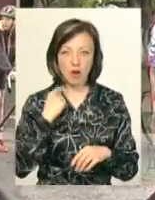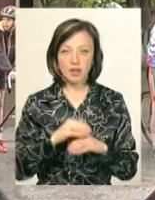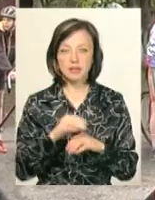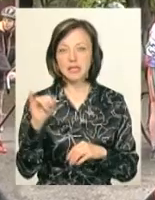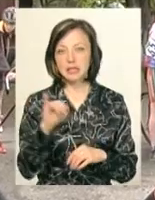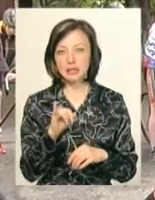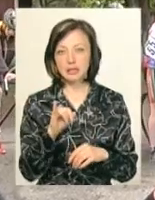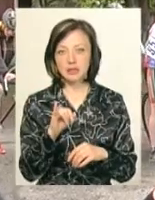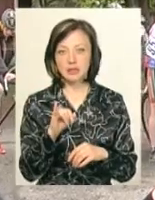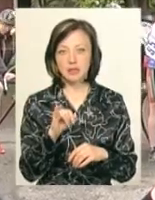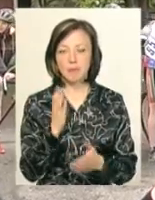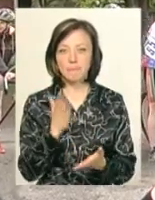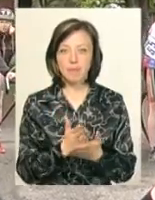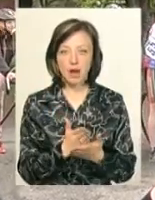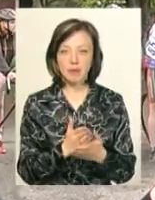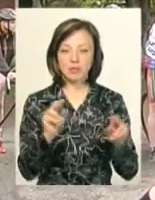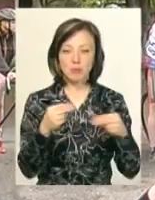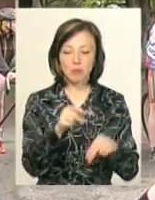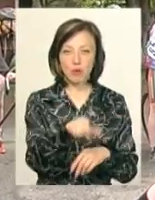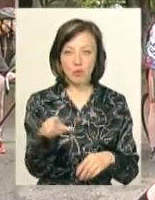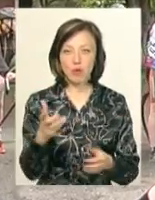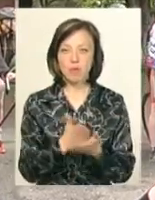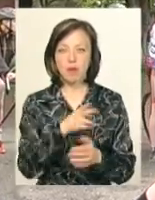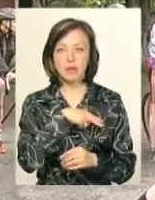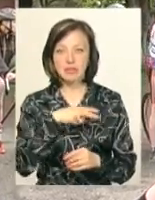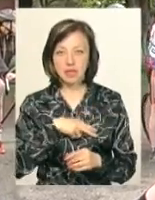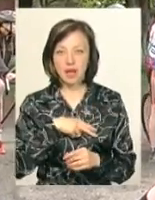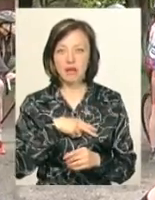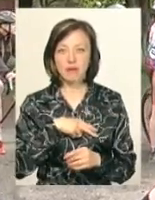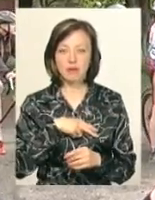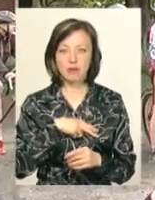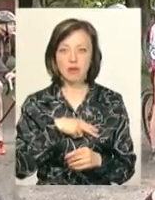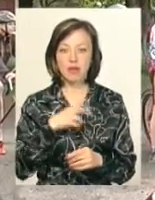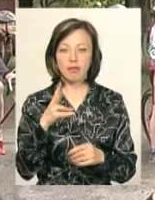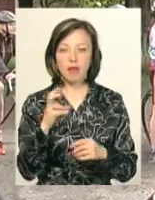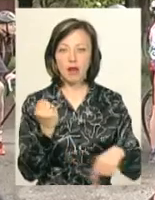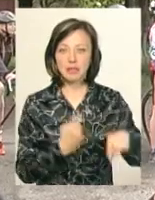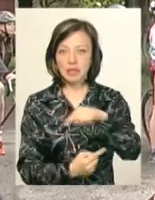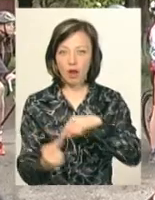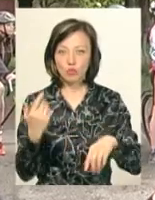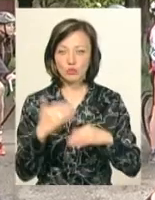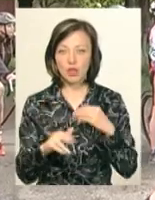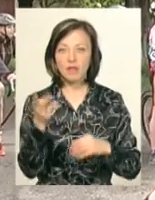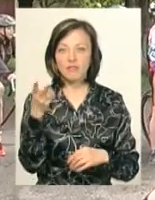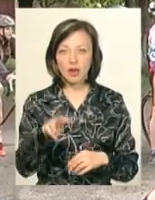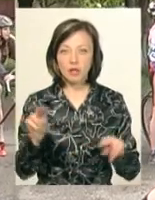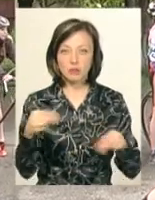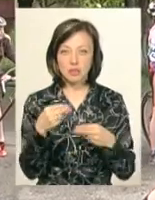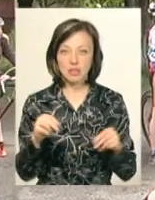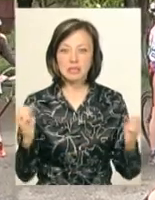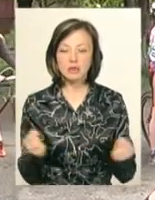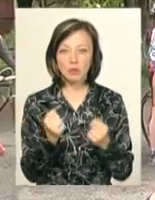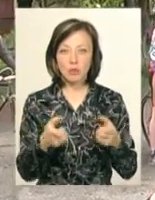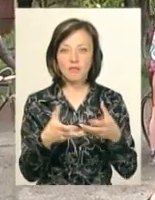І маємо і чемпіонів, маємо призерів. На треку проїхали вже 2 чемпіонати,